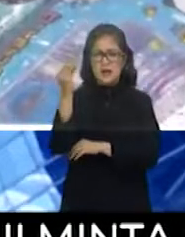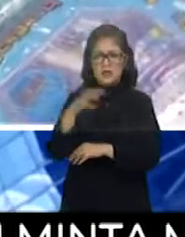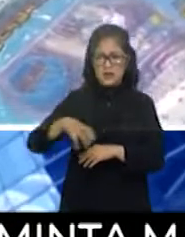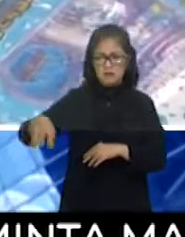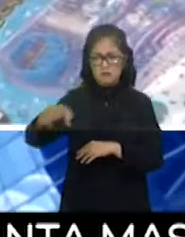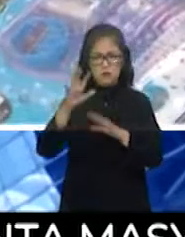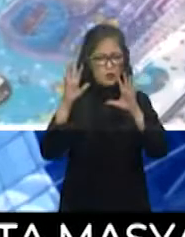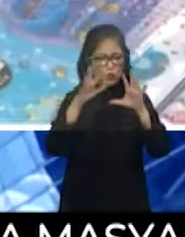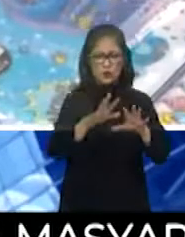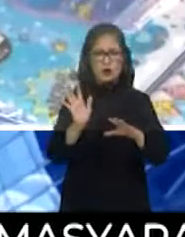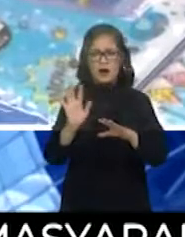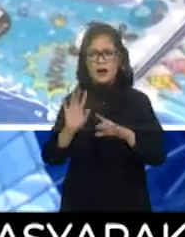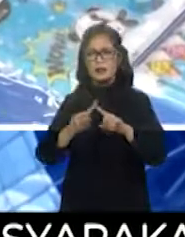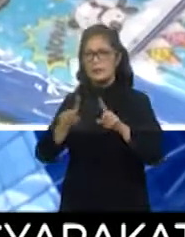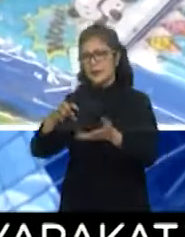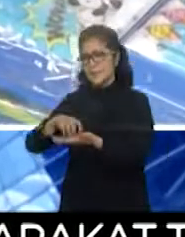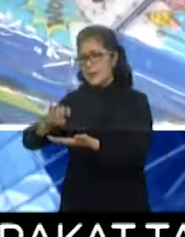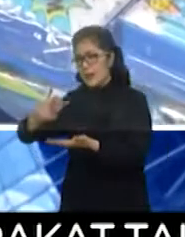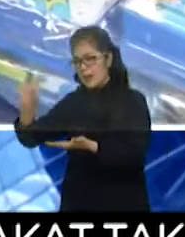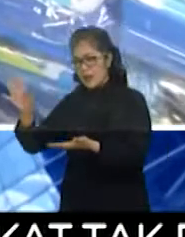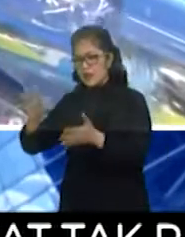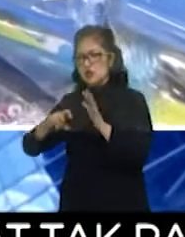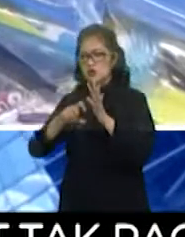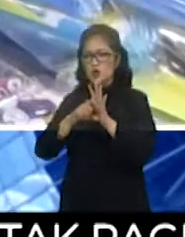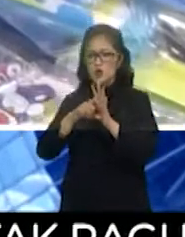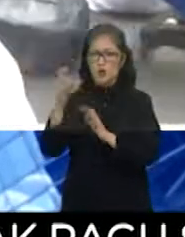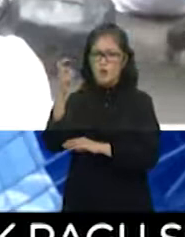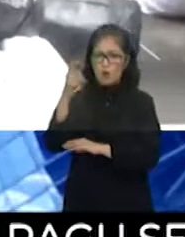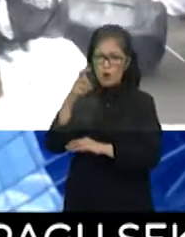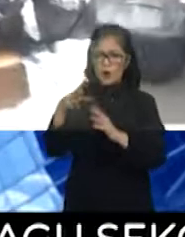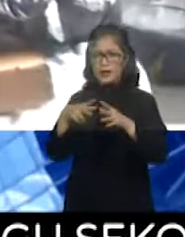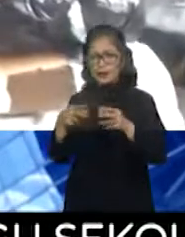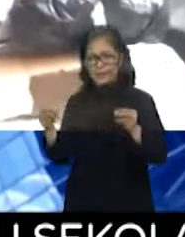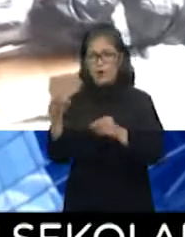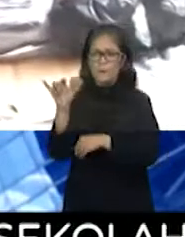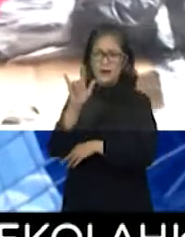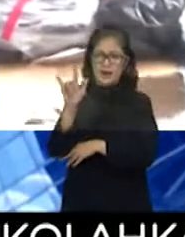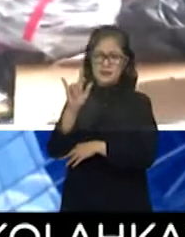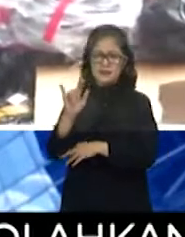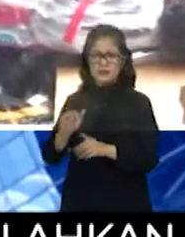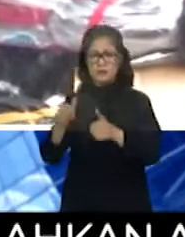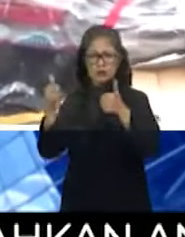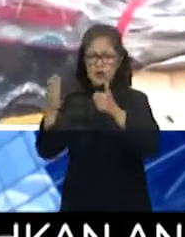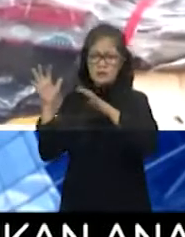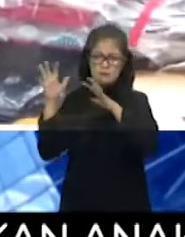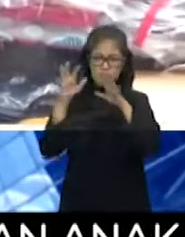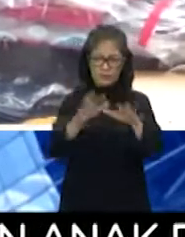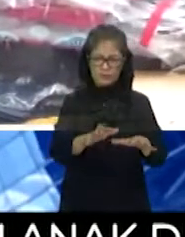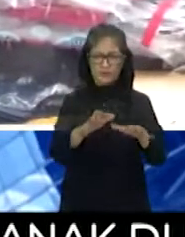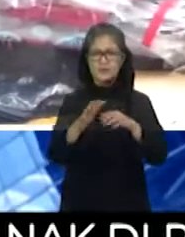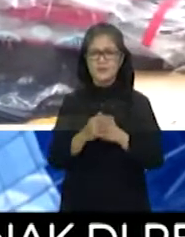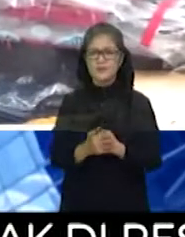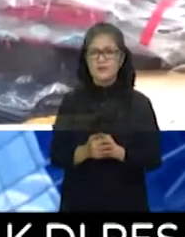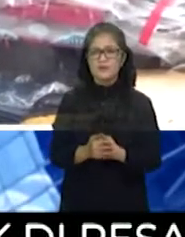dari wilayah di sekitaran Jakarta seperti Bogor, Depok, Bekasi, hingga Tangerang. Kemudian dapat kami sampaikan, pemirsa,